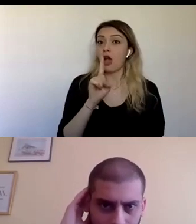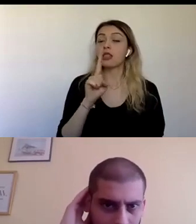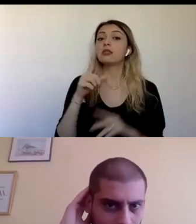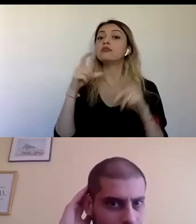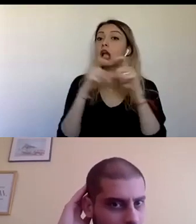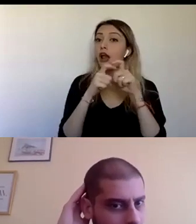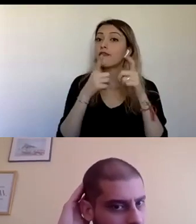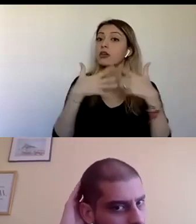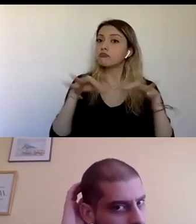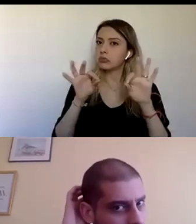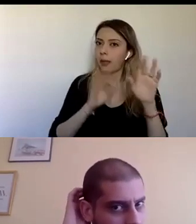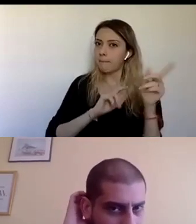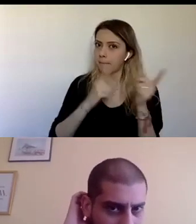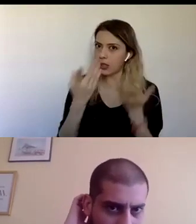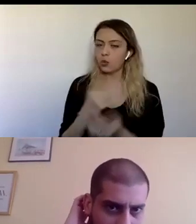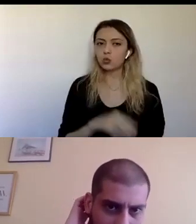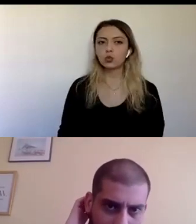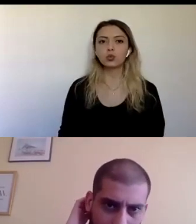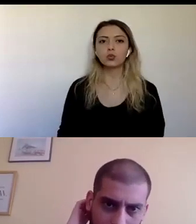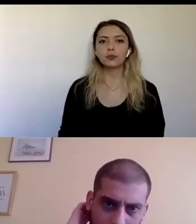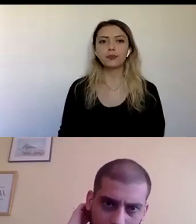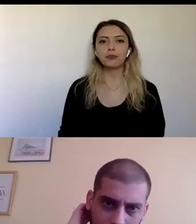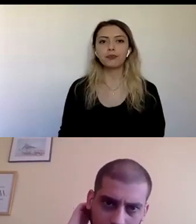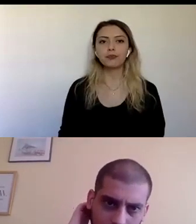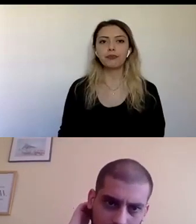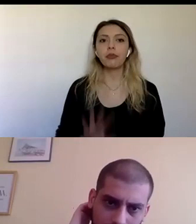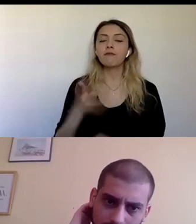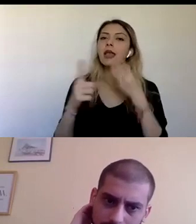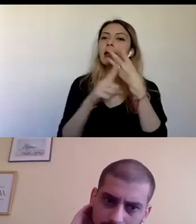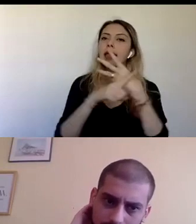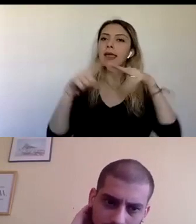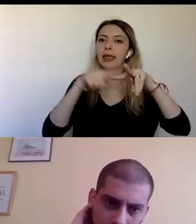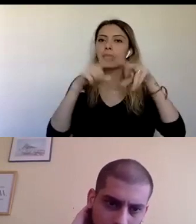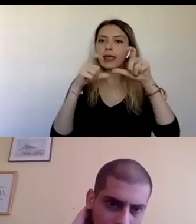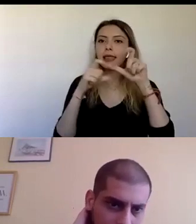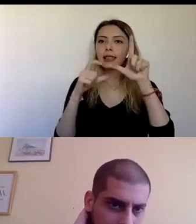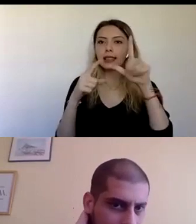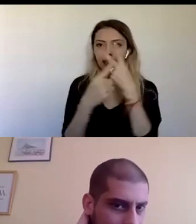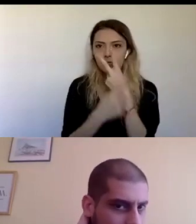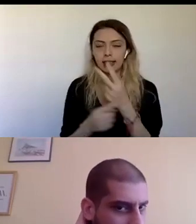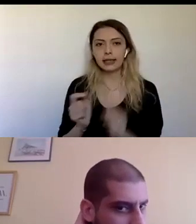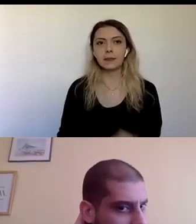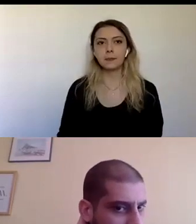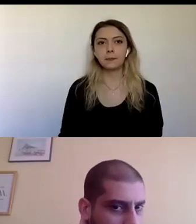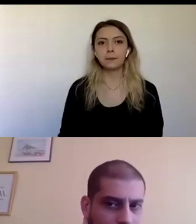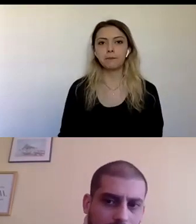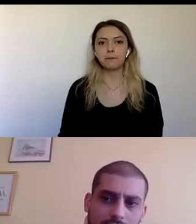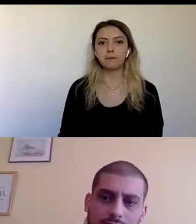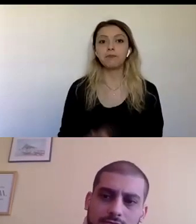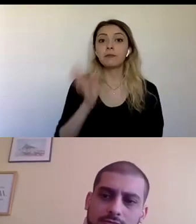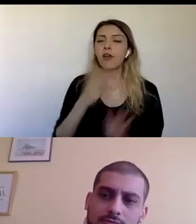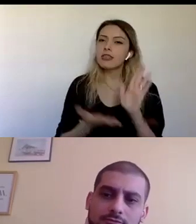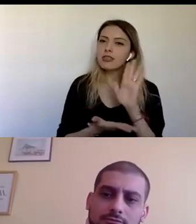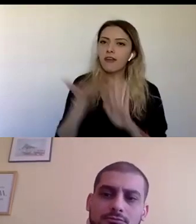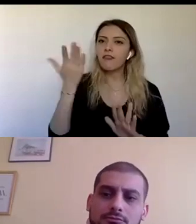bu veriyi gömebiliyorsunuz, ekleyebiliyorsunuz. Ya da Easly. Ya da bir çoğumuzun duyduğu bir şekilde ya da duymayanların da